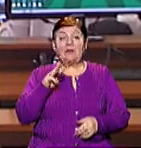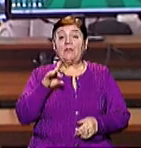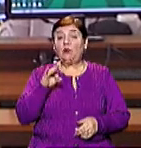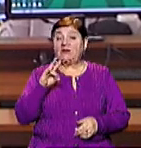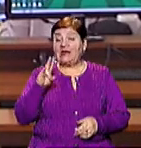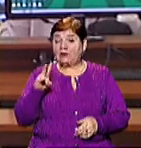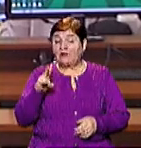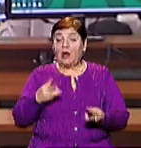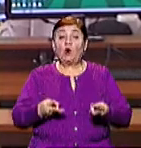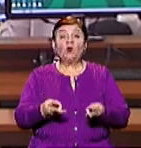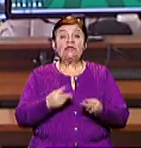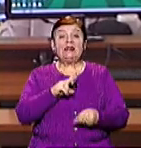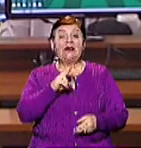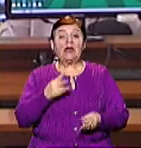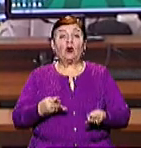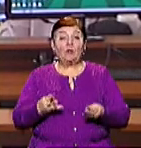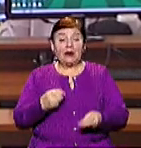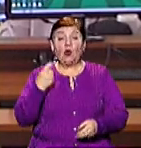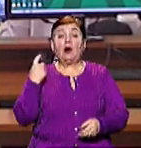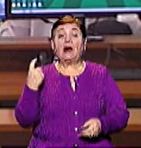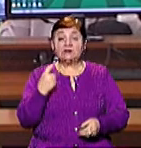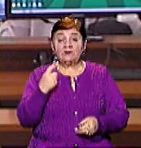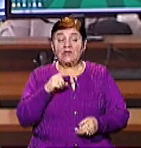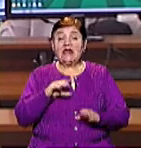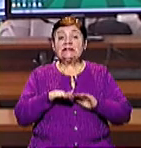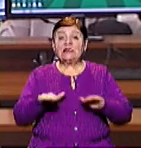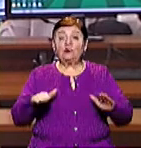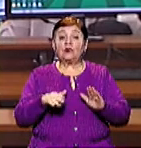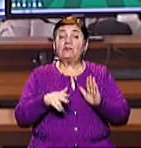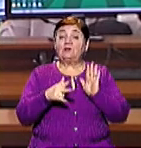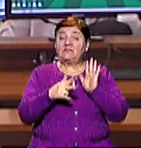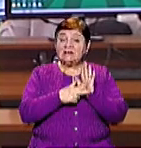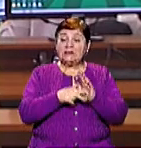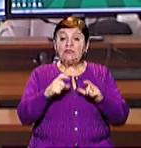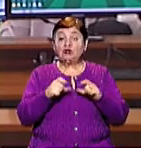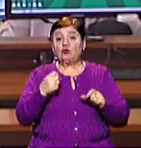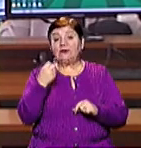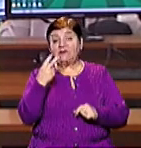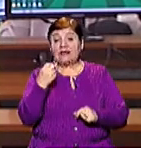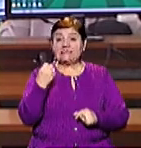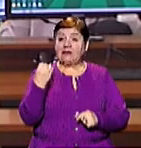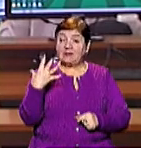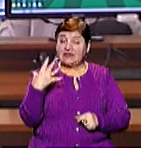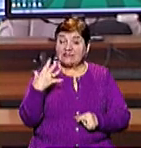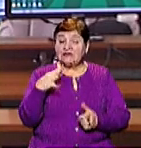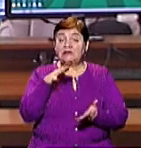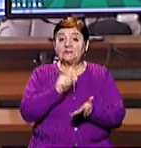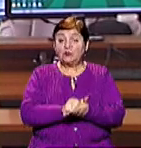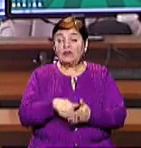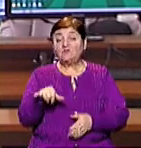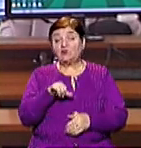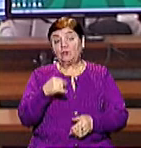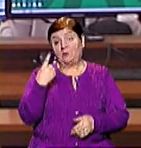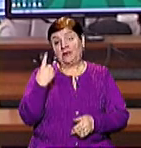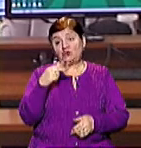Мухомедянова. Нагадаю, котельня, яка опалює газом дитячий садок номер 8 та школи номер 12 і 15, вийшла з ладу у суботу